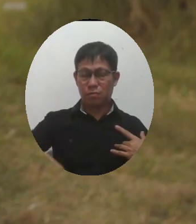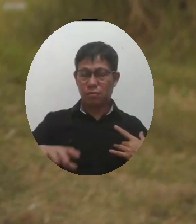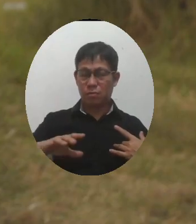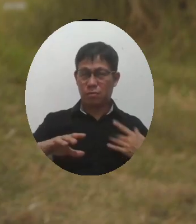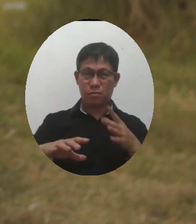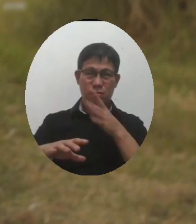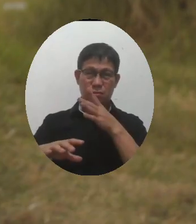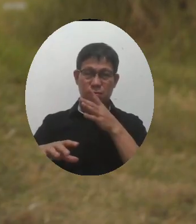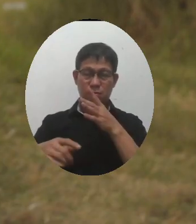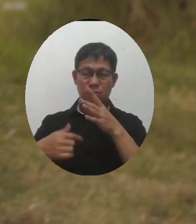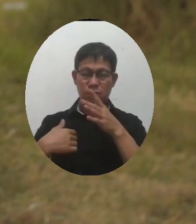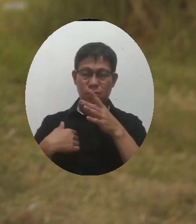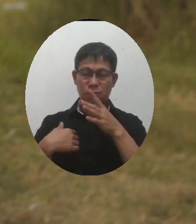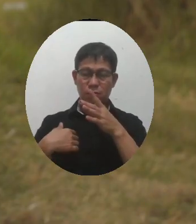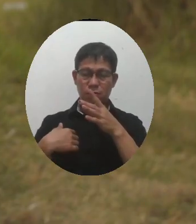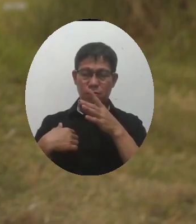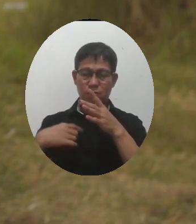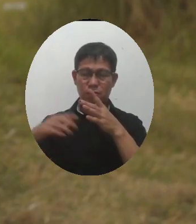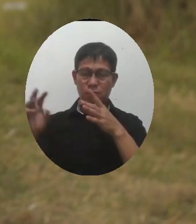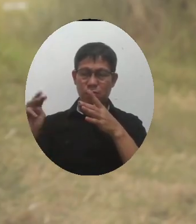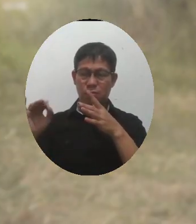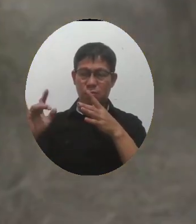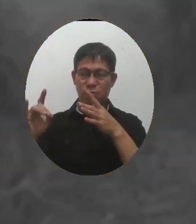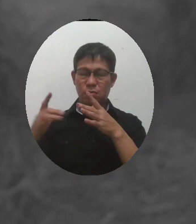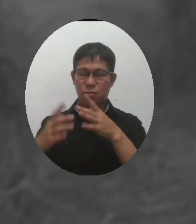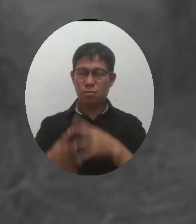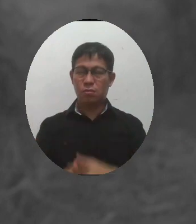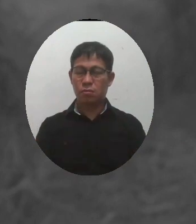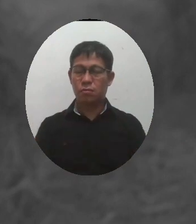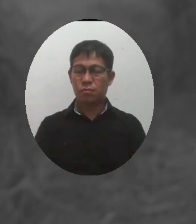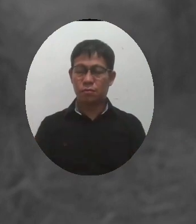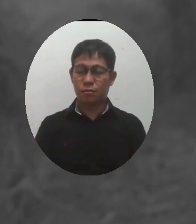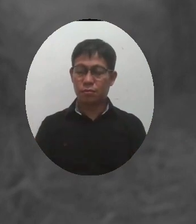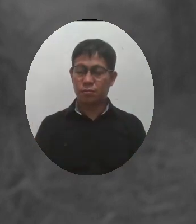nung na mild stroke po yung parents ko, yung mother ko po.